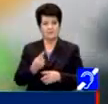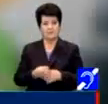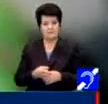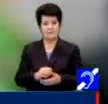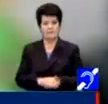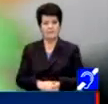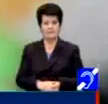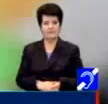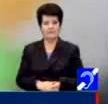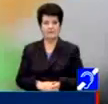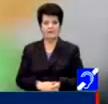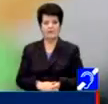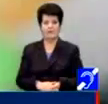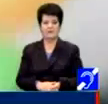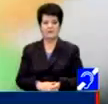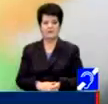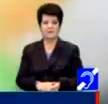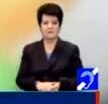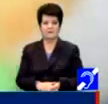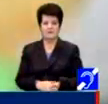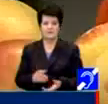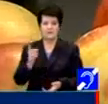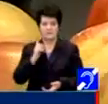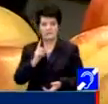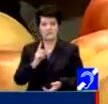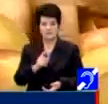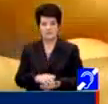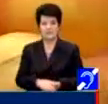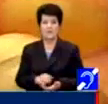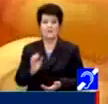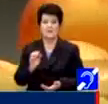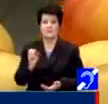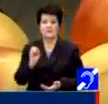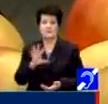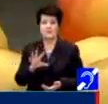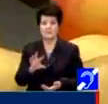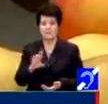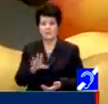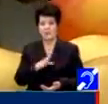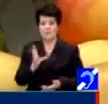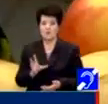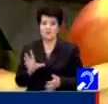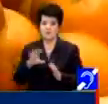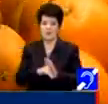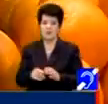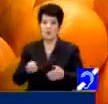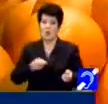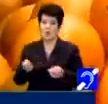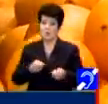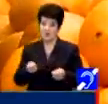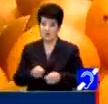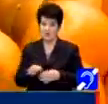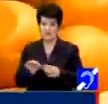Auziți-mi de o ecotaxă de 15 bani pe bagă și... Ecotaxa de 15 bani a fost introdusă de guvern în vară printr-o ordonanță